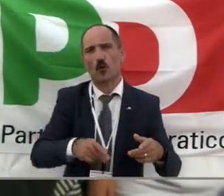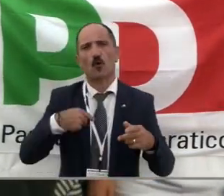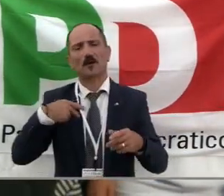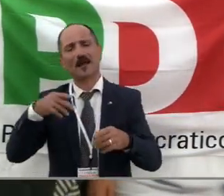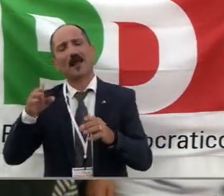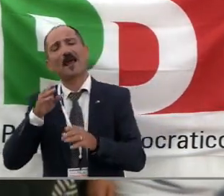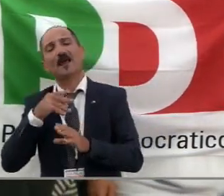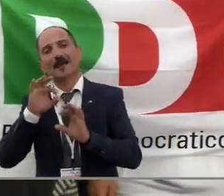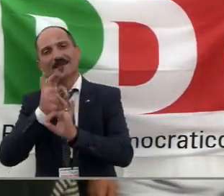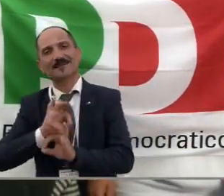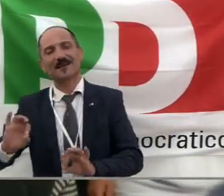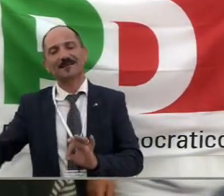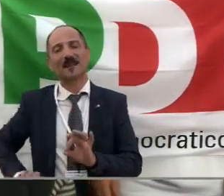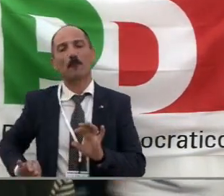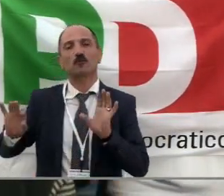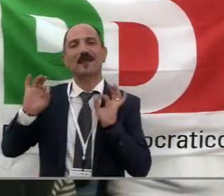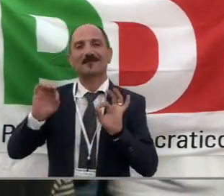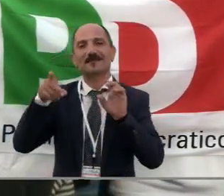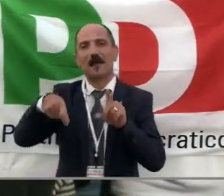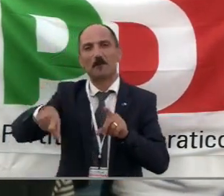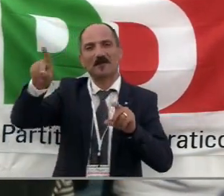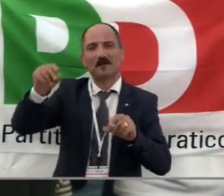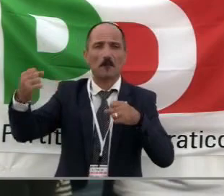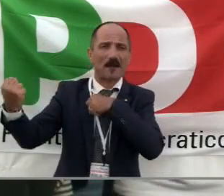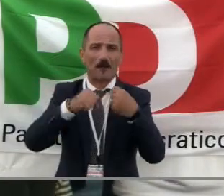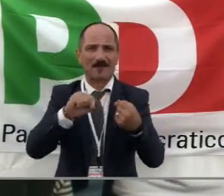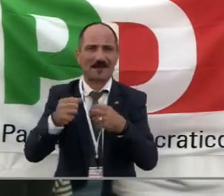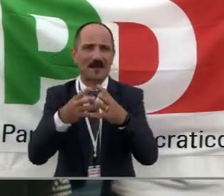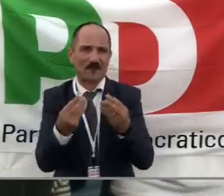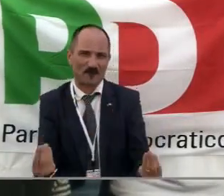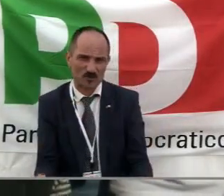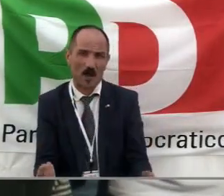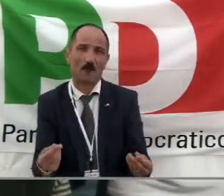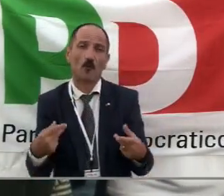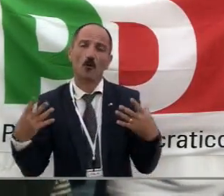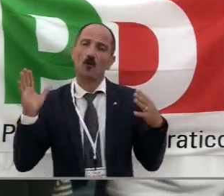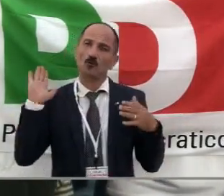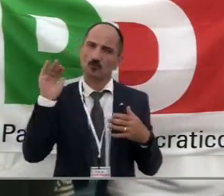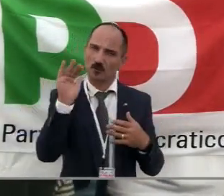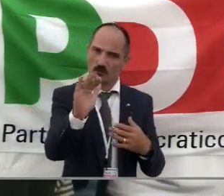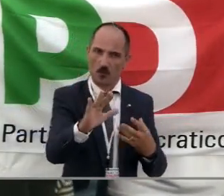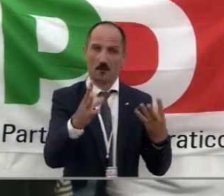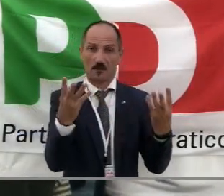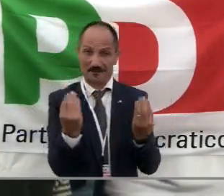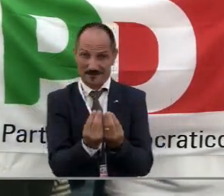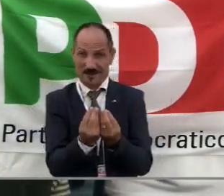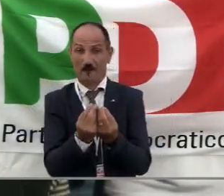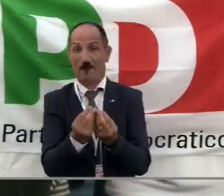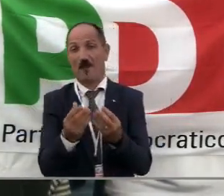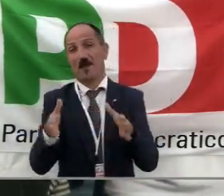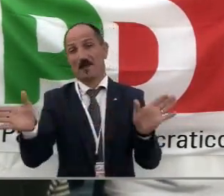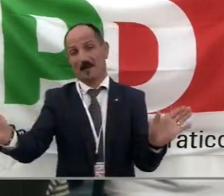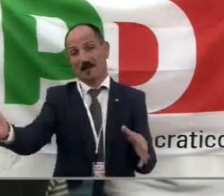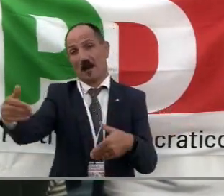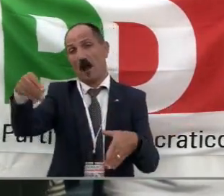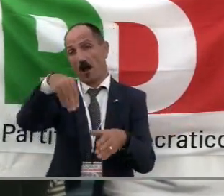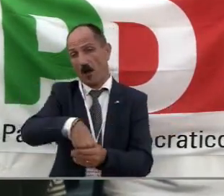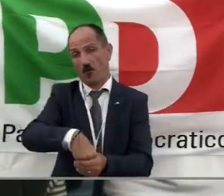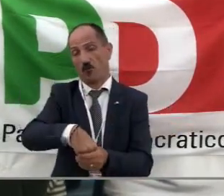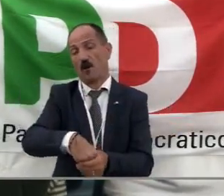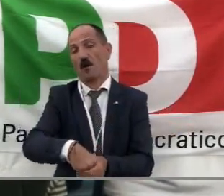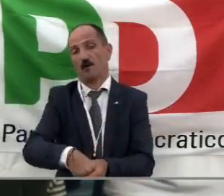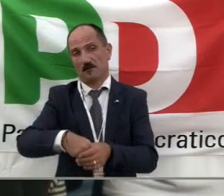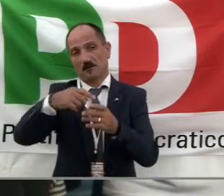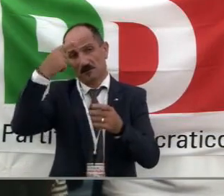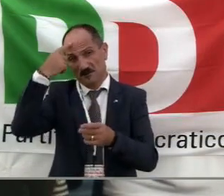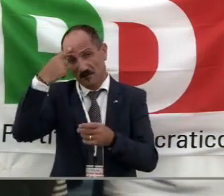del PD per la battaglia che facciamo tutti i giorni insieme in aula. E